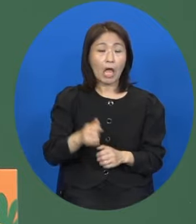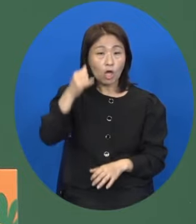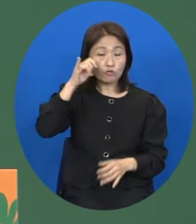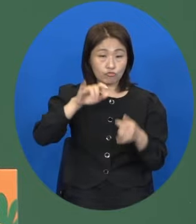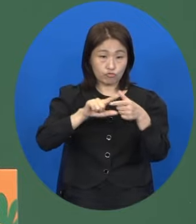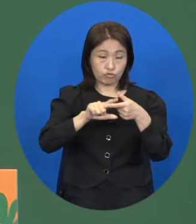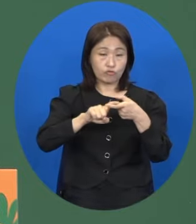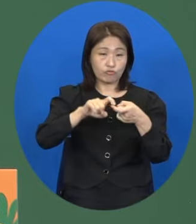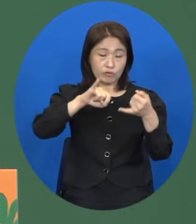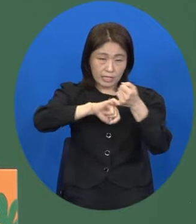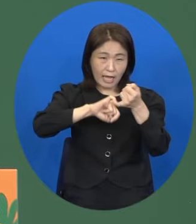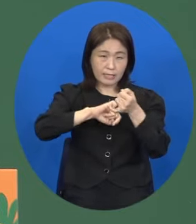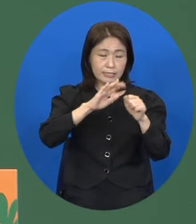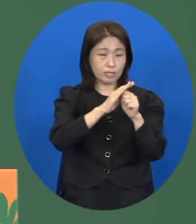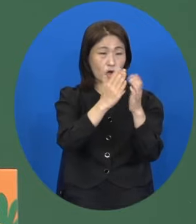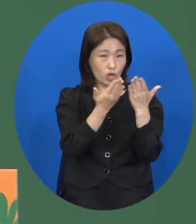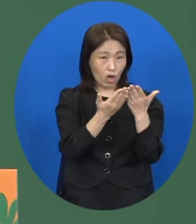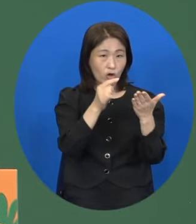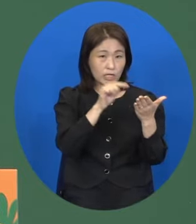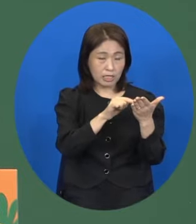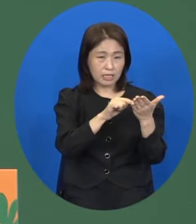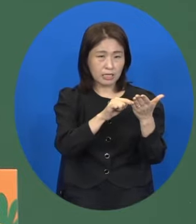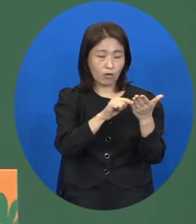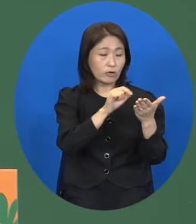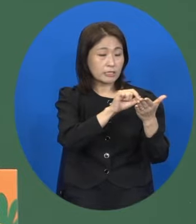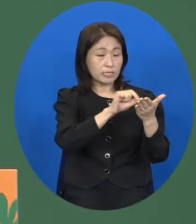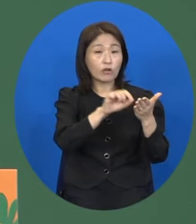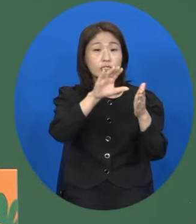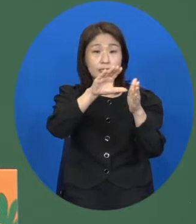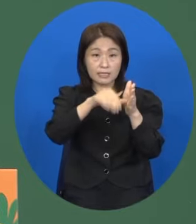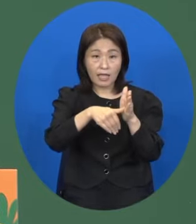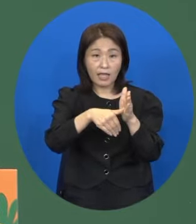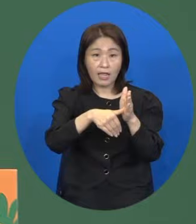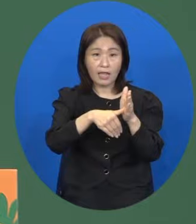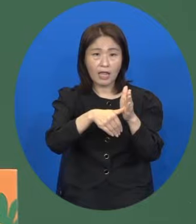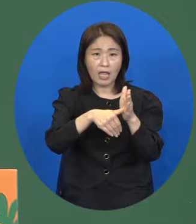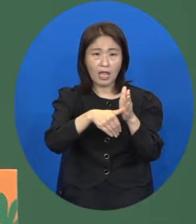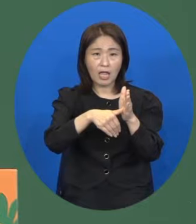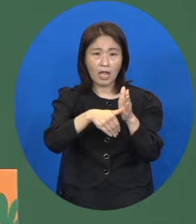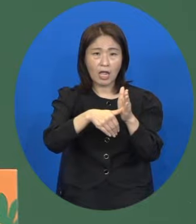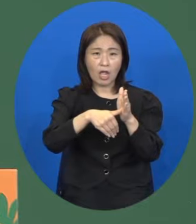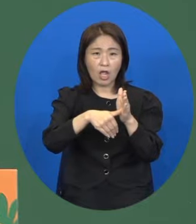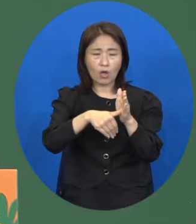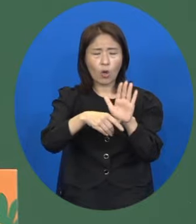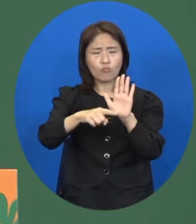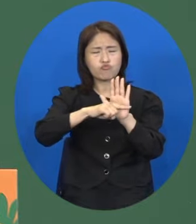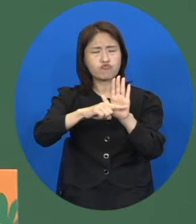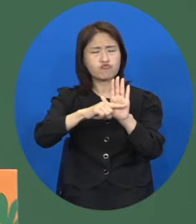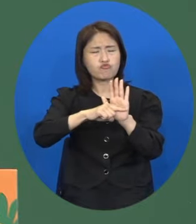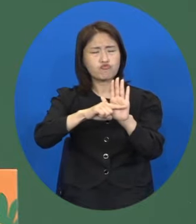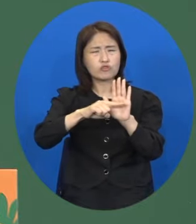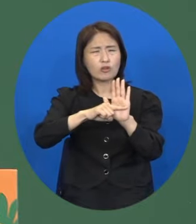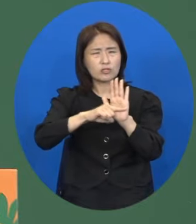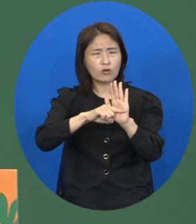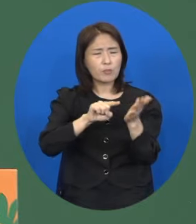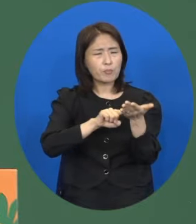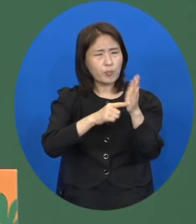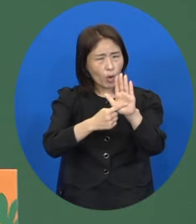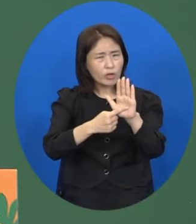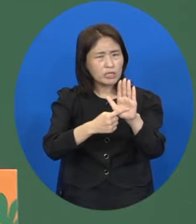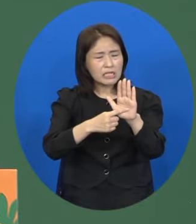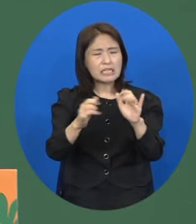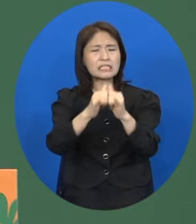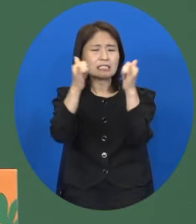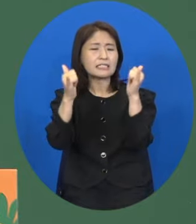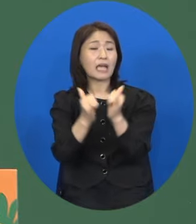마찬가지입니다. 구약 성경이 쓰여질 당시에 부정적인 표현은 당시의 시대적이고 문화적인